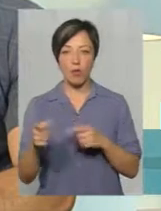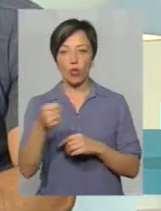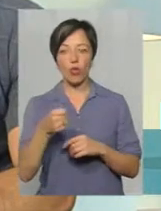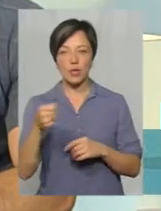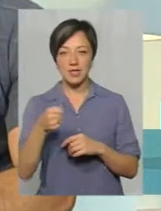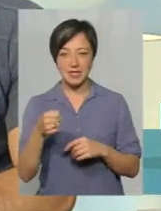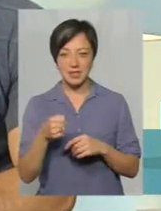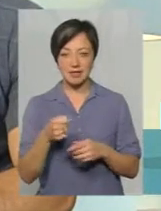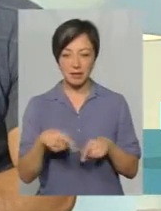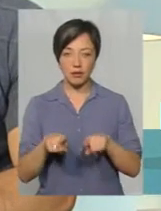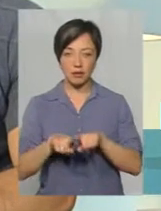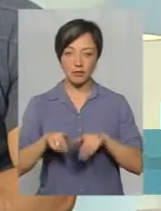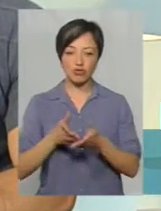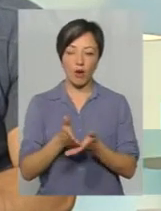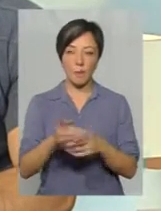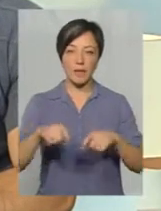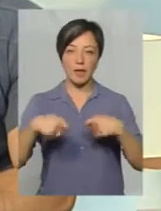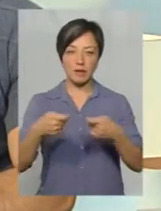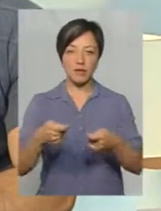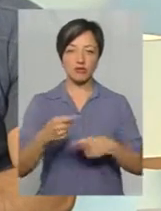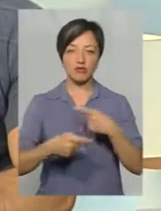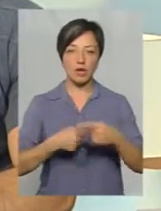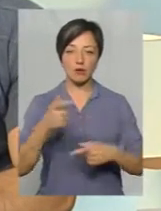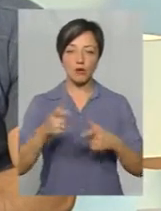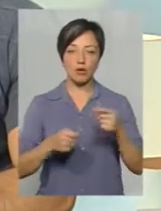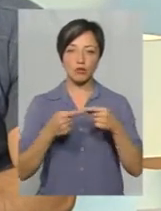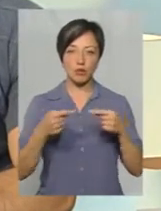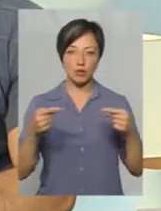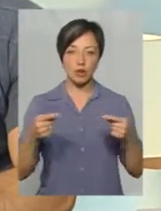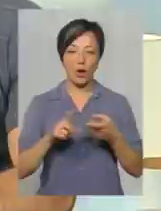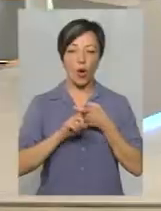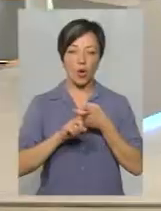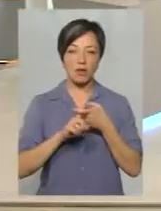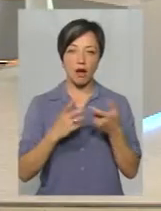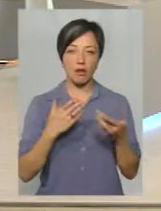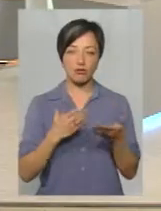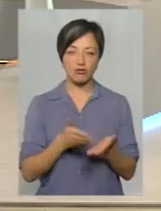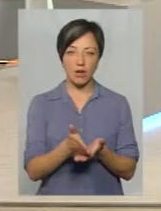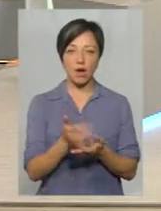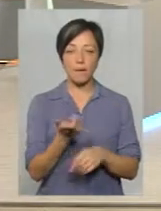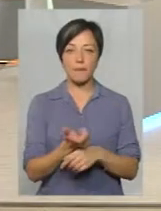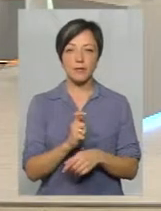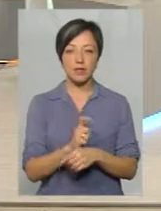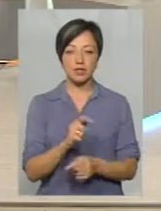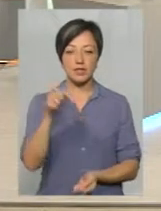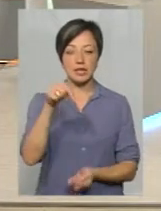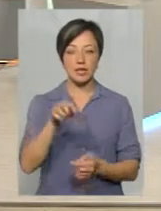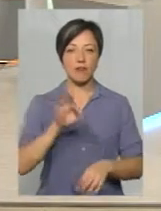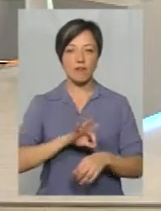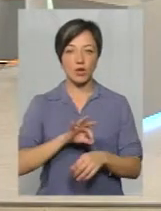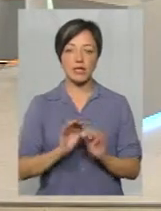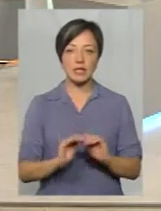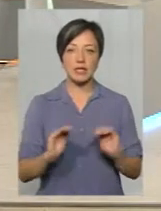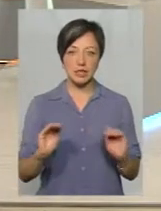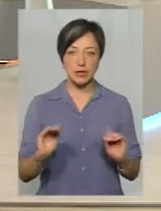з таким шляхом передачі, в основному через молочні продукти, контактний шлях. І більше схильні хворіти